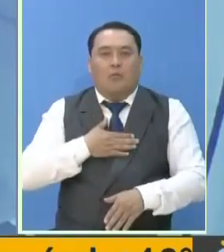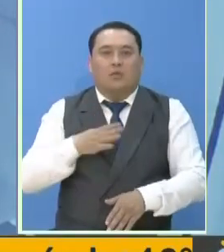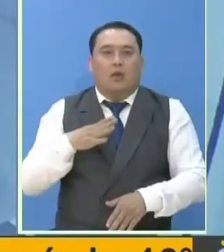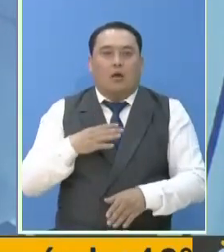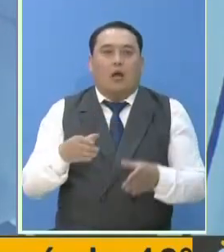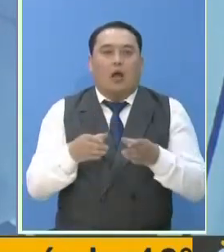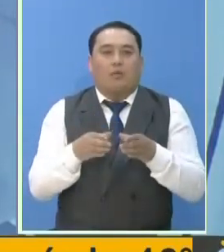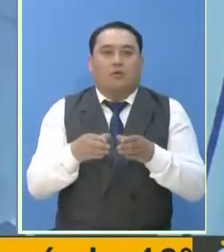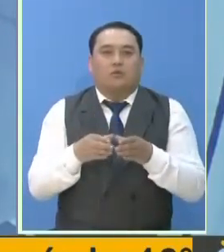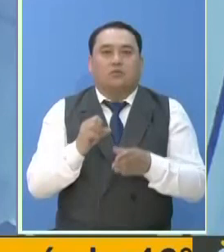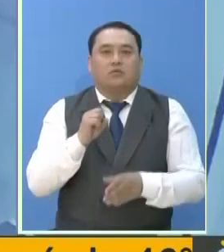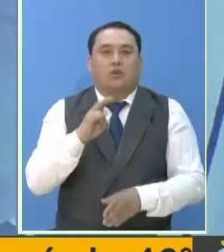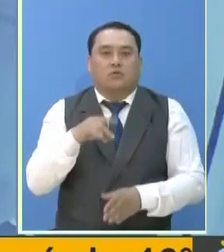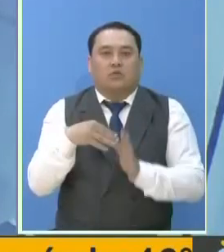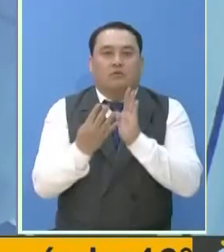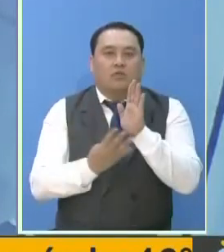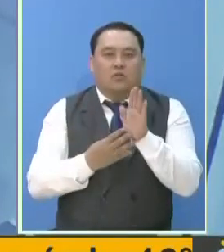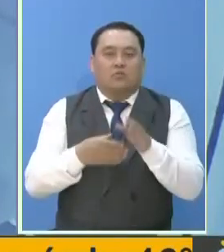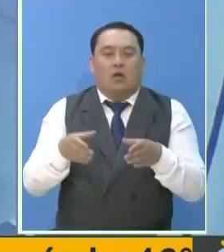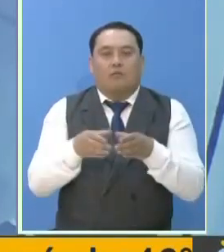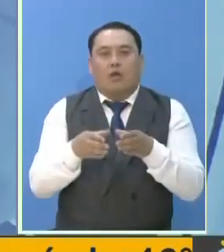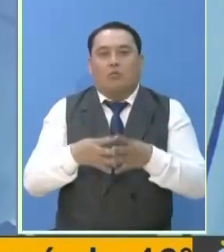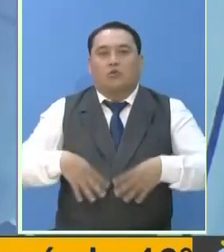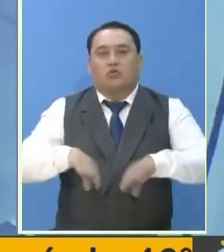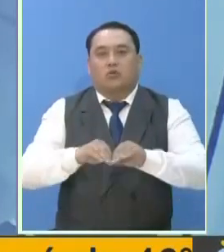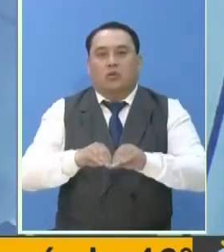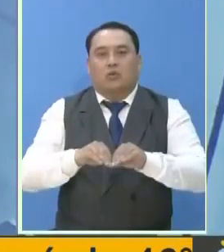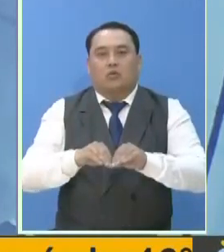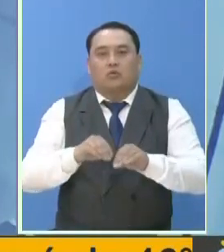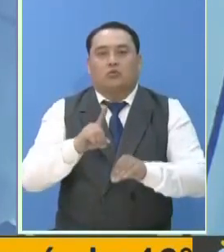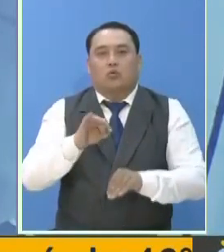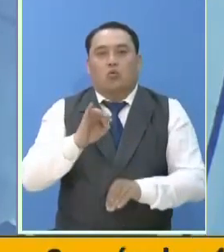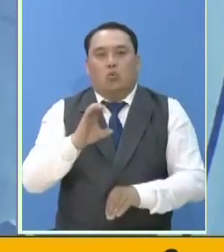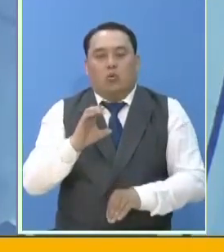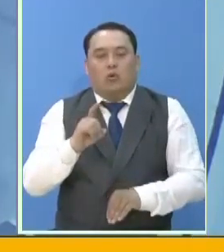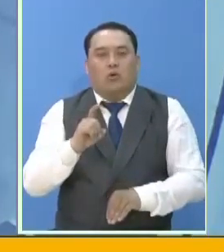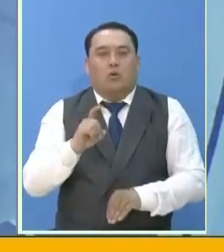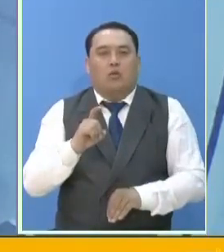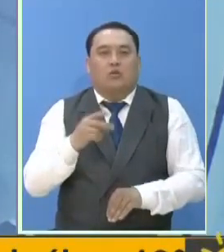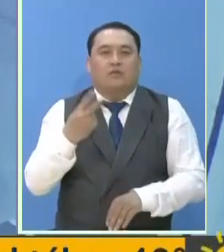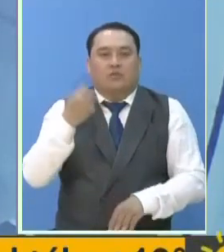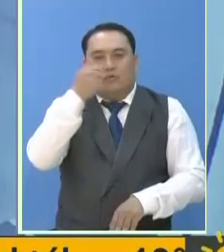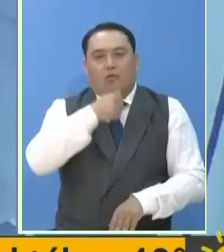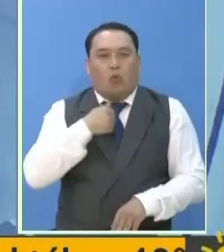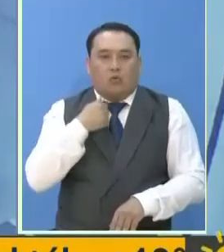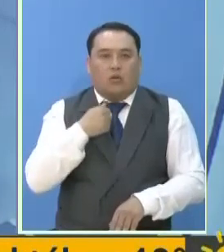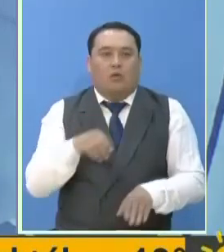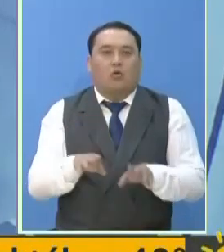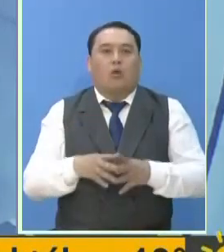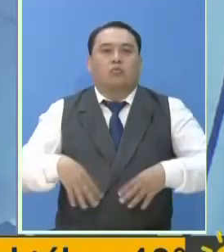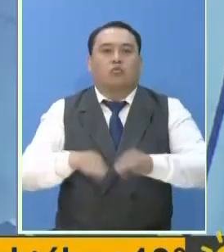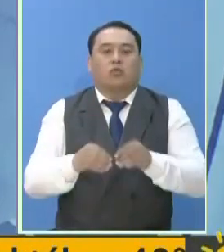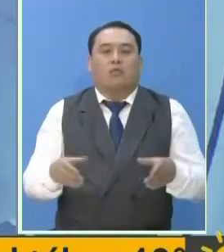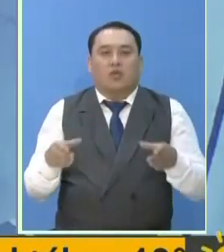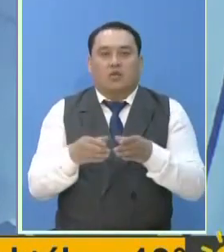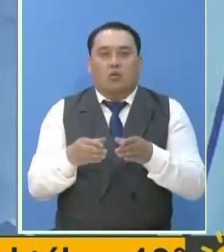какая-то компания «Санж». В 2019 году это общественное объединение «Зоррух», а по итогам 2020 года тоже общественное